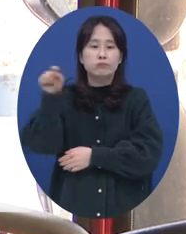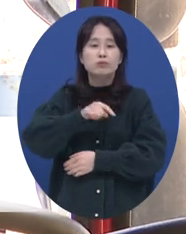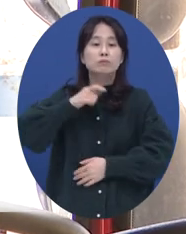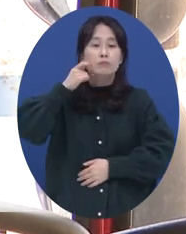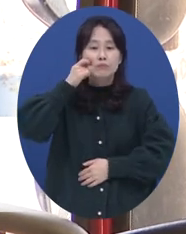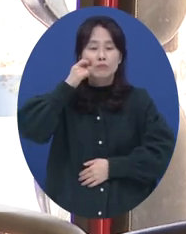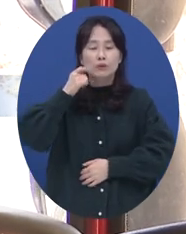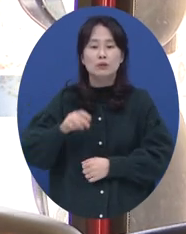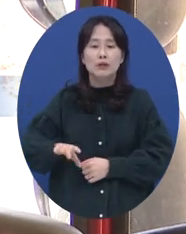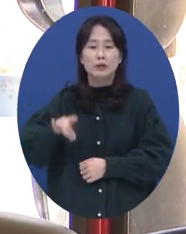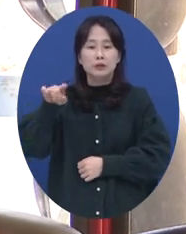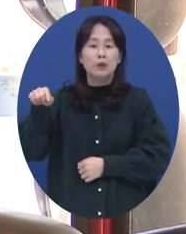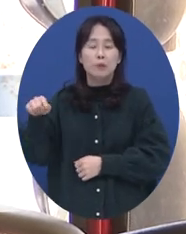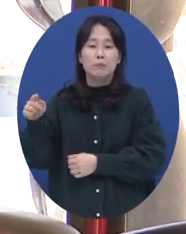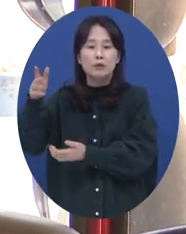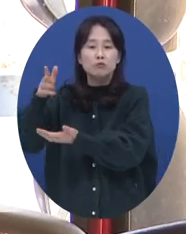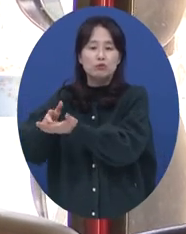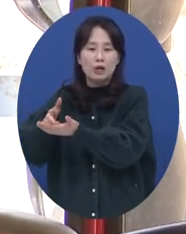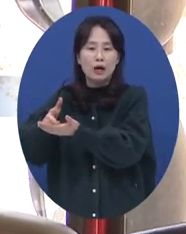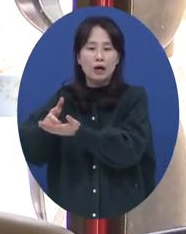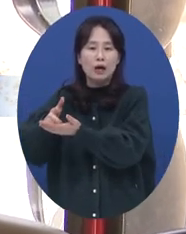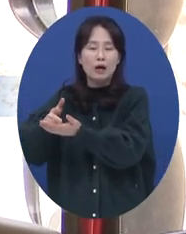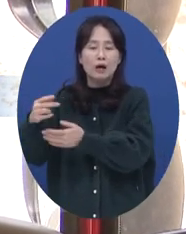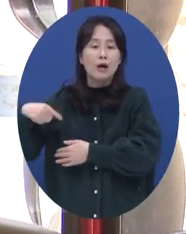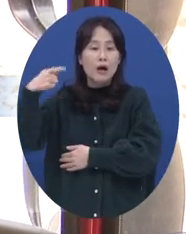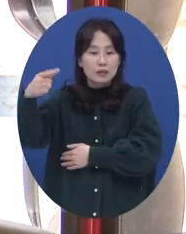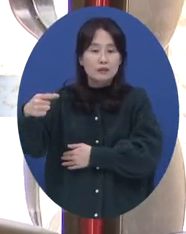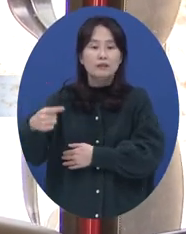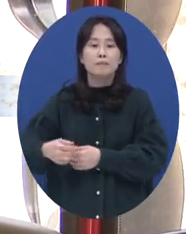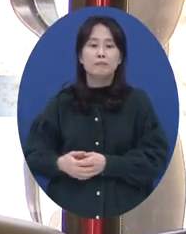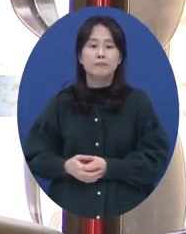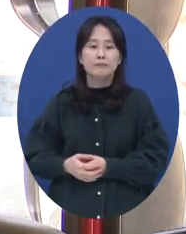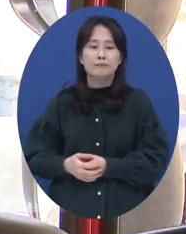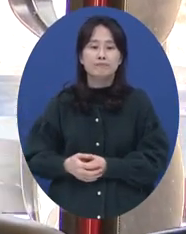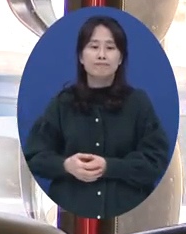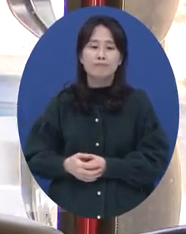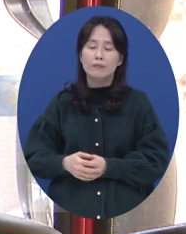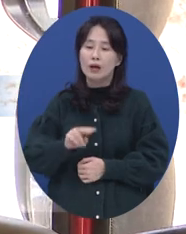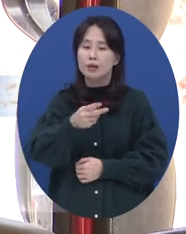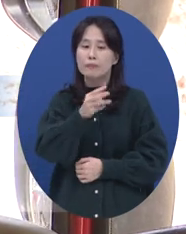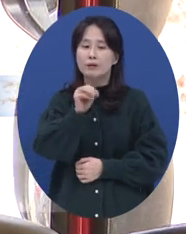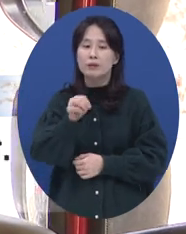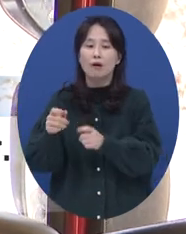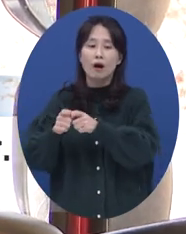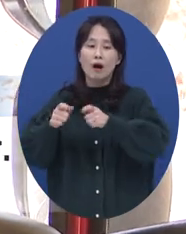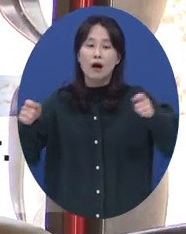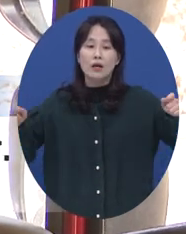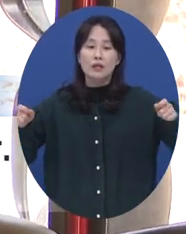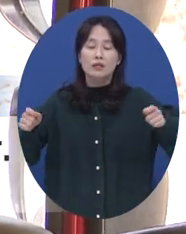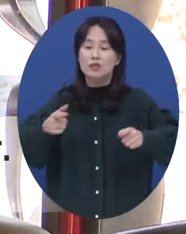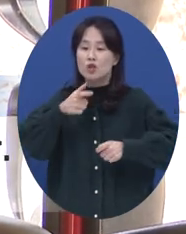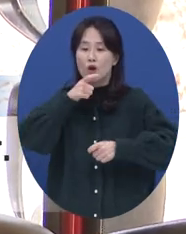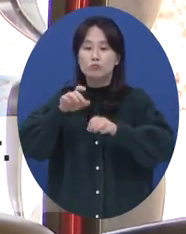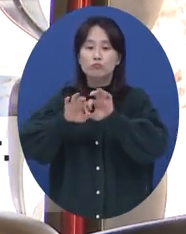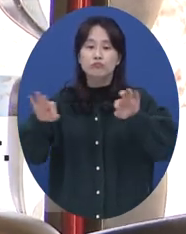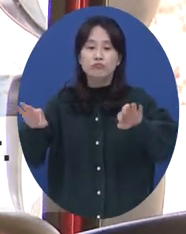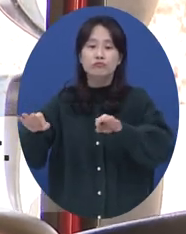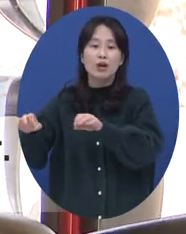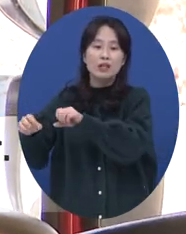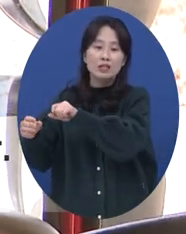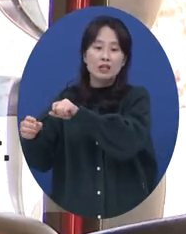이제 소방 차량이 진입을 못하니까 이제 초입구 입구까지 들어간 다음에 한 200m 되는